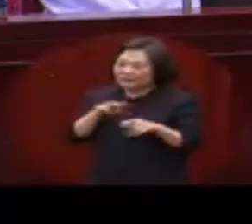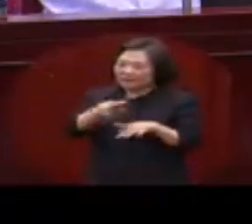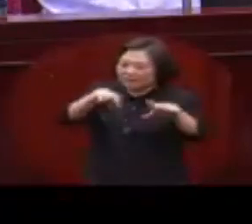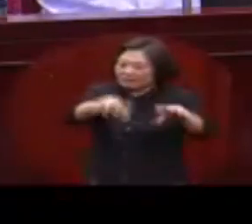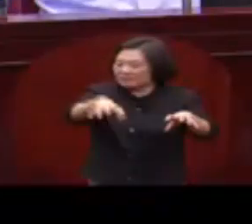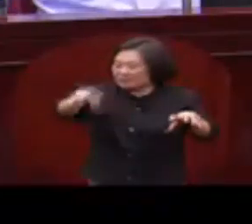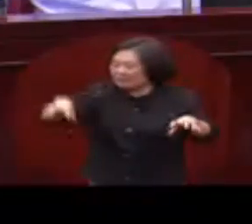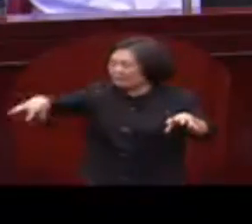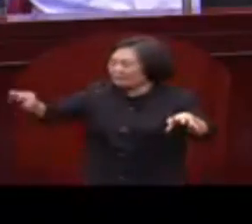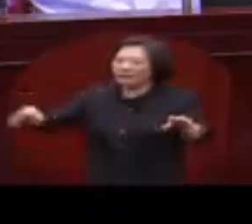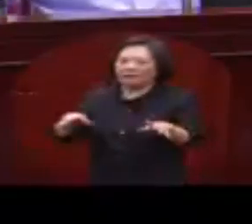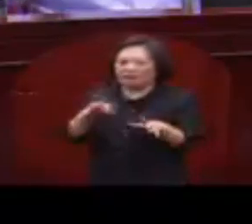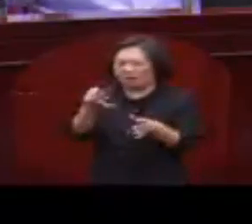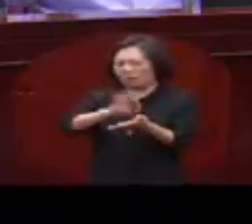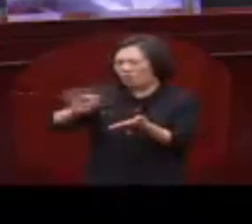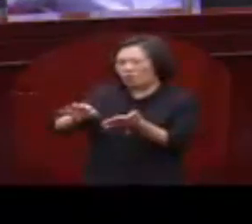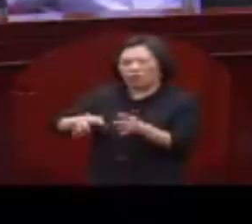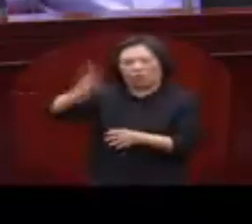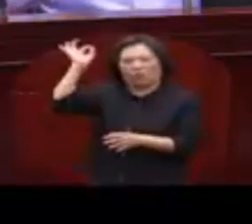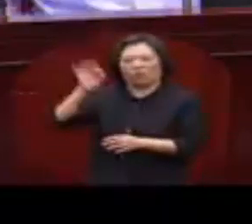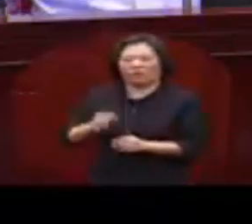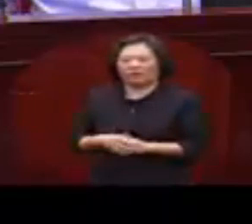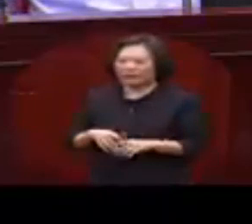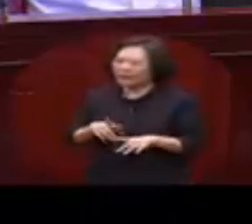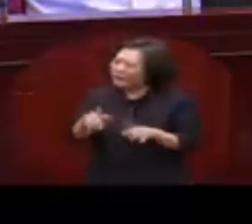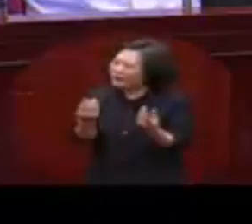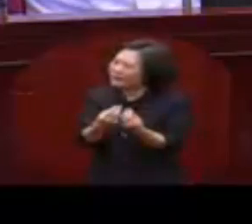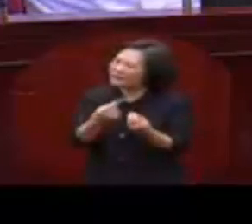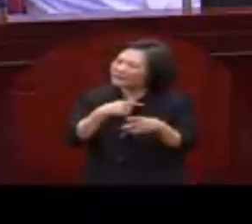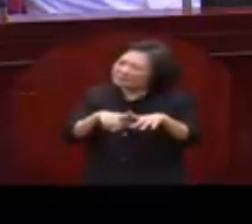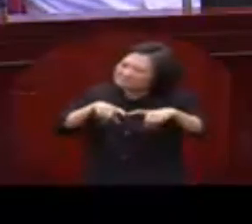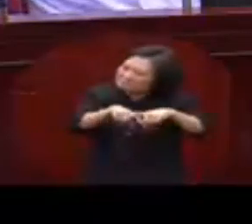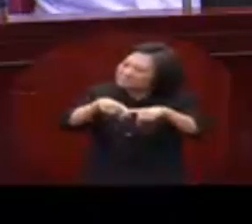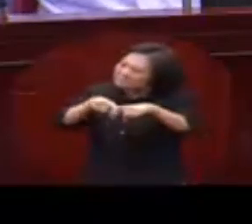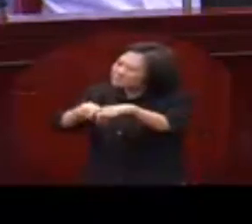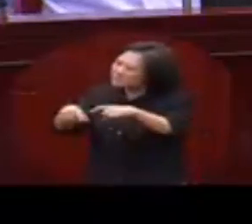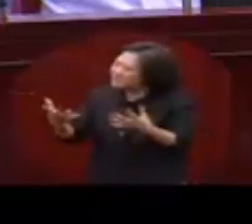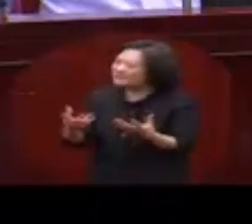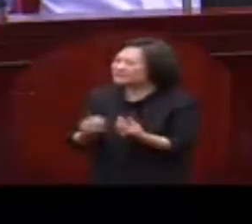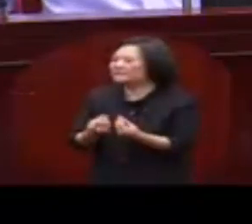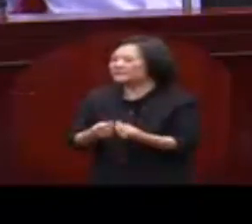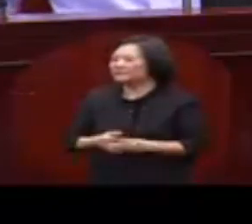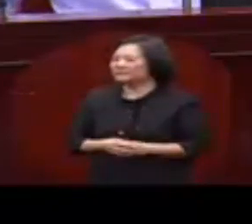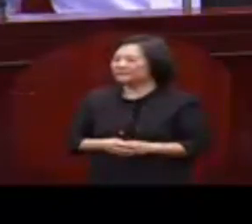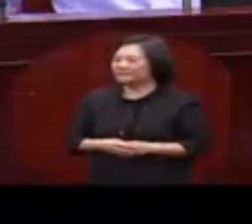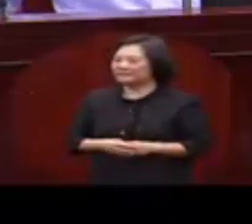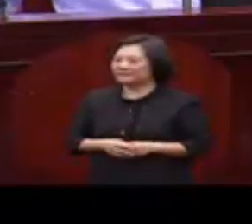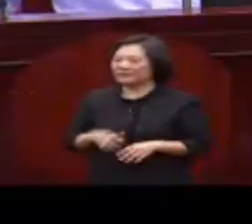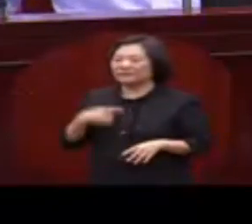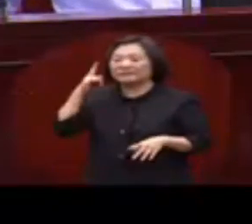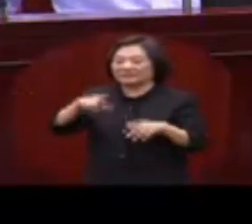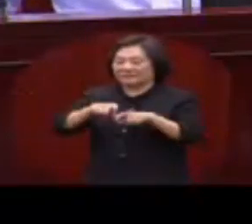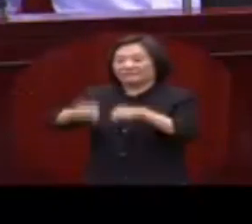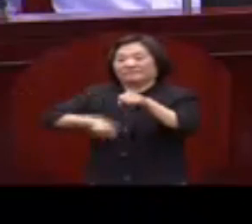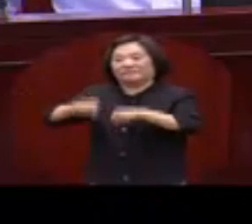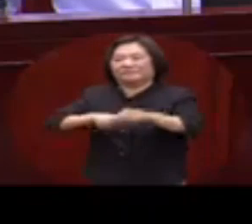方式成本太高了，所以那个是不是无装饰要怎么设计，是好问题。所以我觉得 U-Bike 大概这是我们算是台北市比较成